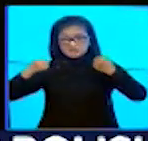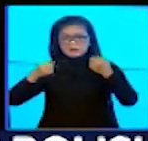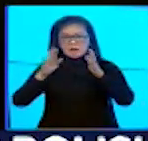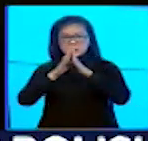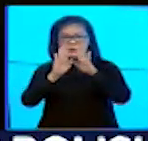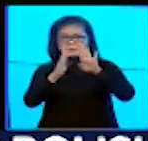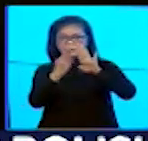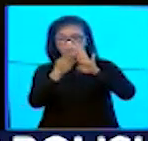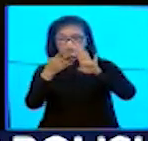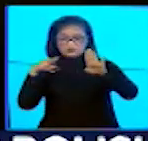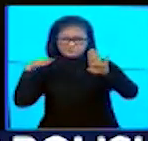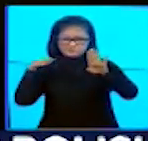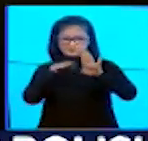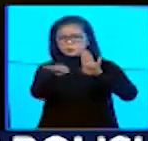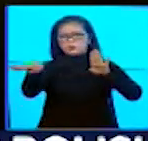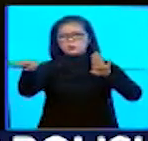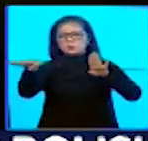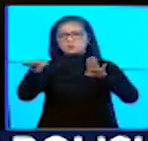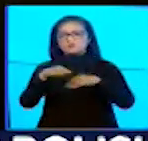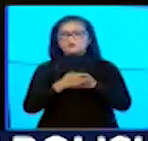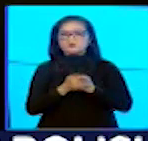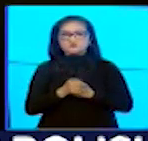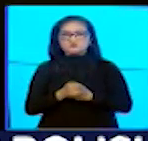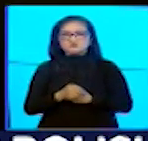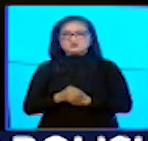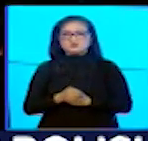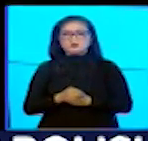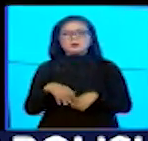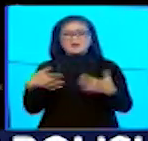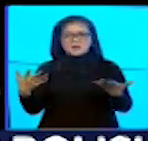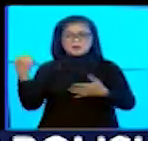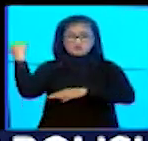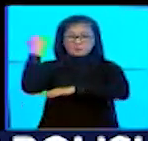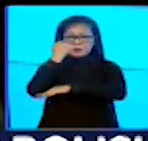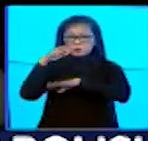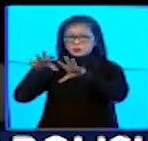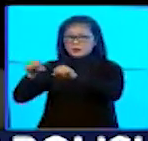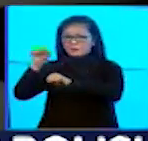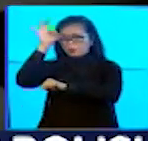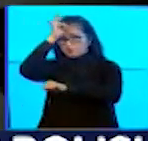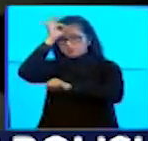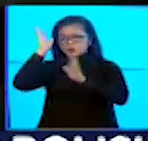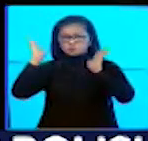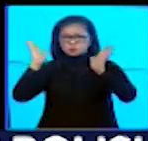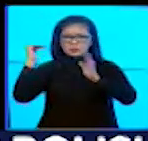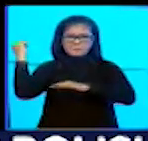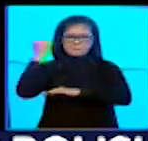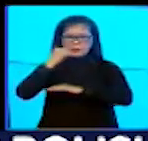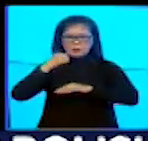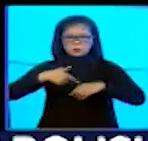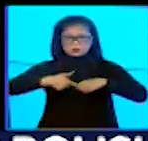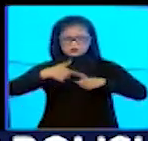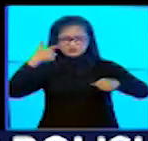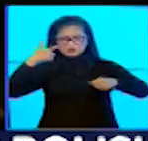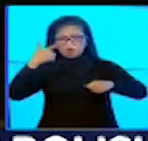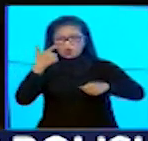Polisi mengamankan pelaku di jalur Pantura Margadana. Karena menyerang dengan senjata tajam, pelaku ZN, 42 tahun,